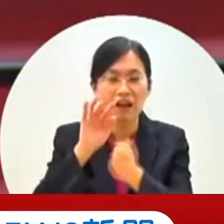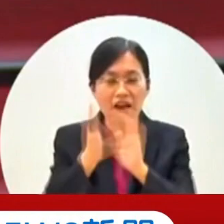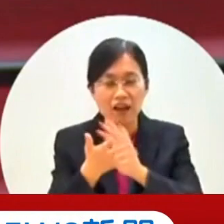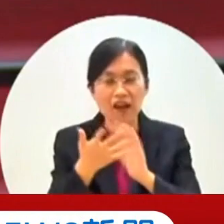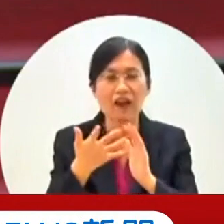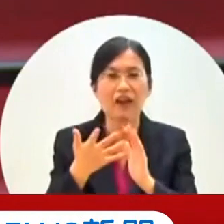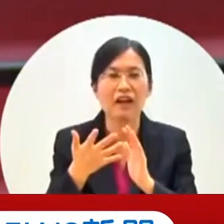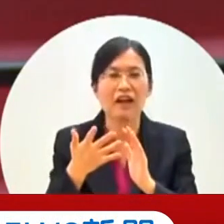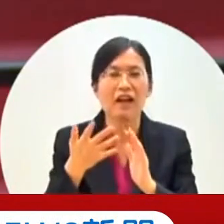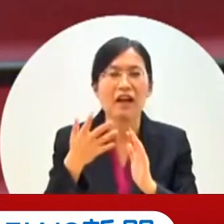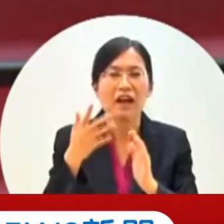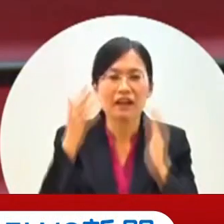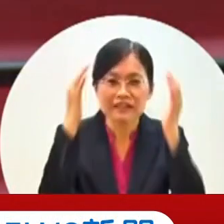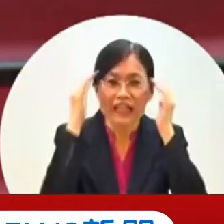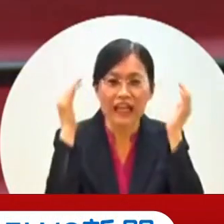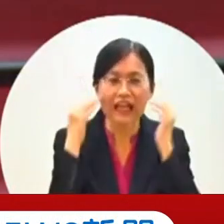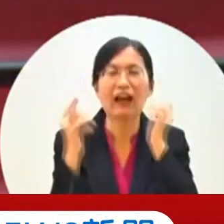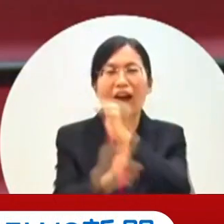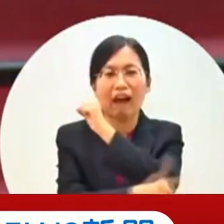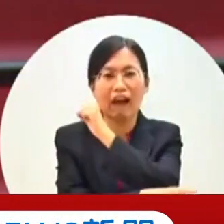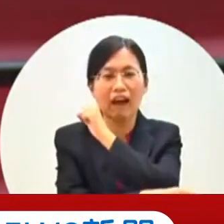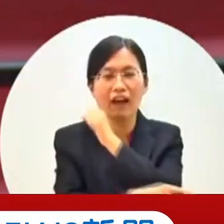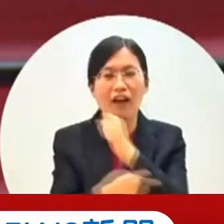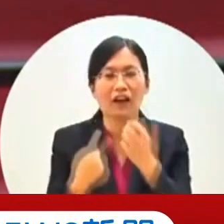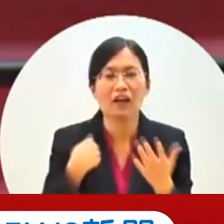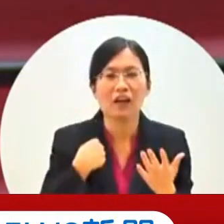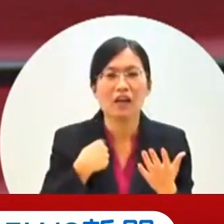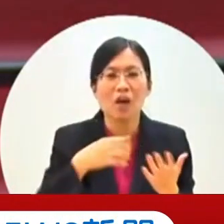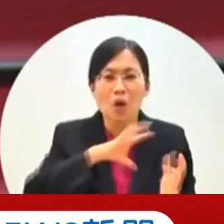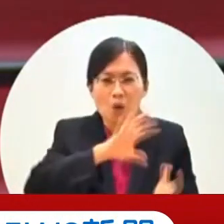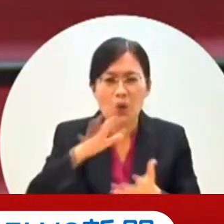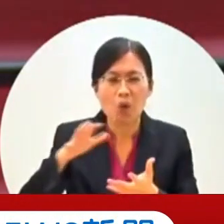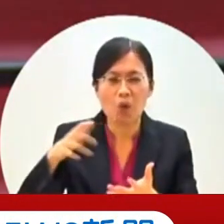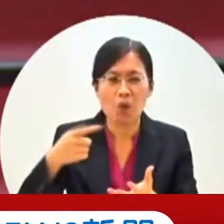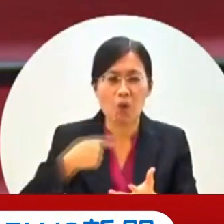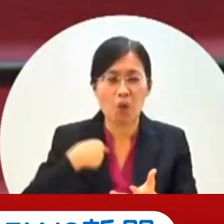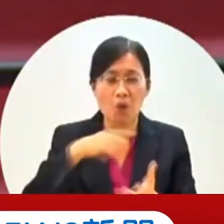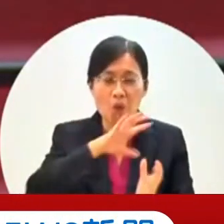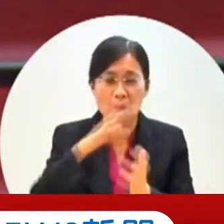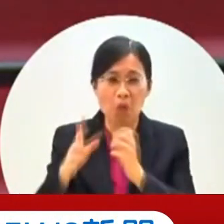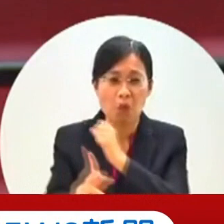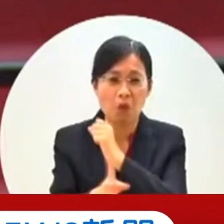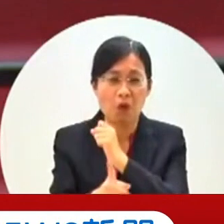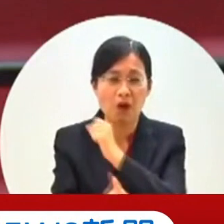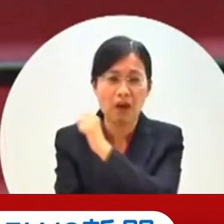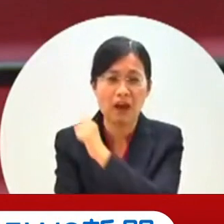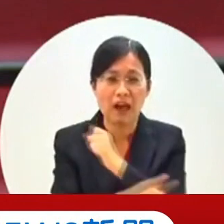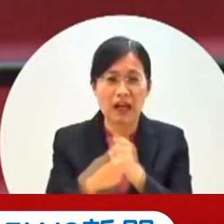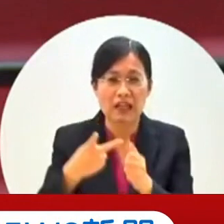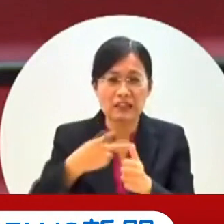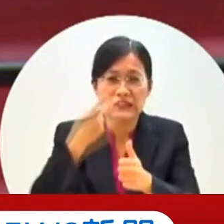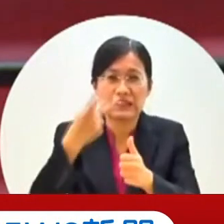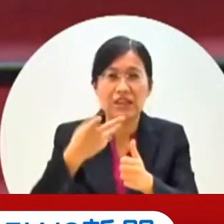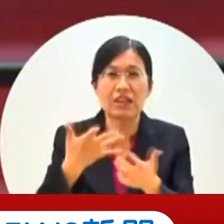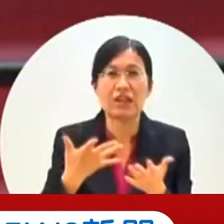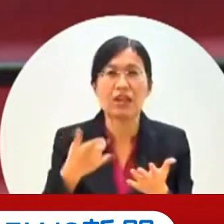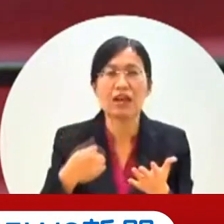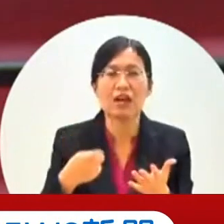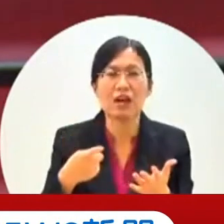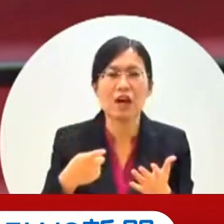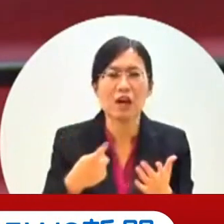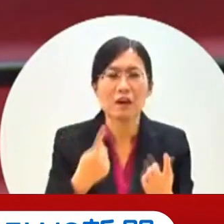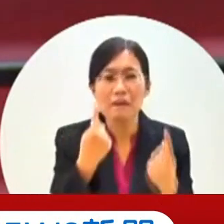第二低我同时再拿出几个数据包括就是日本也对比日本因